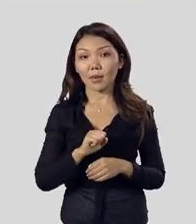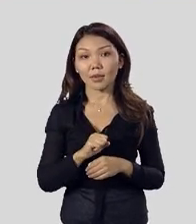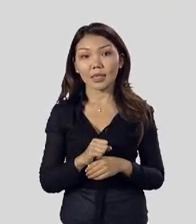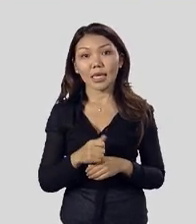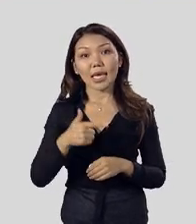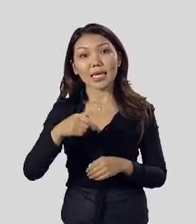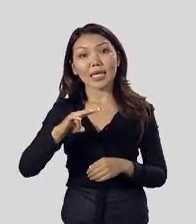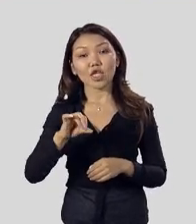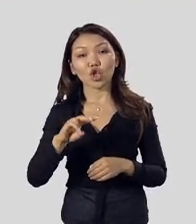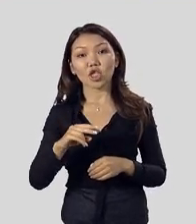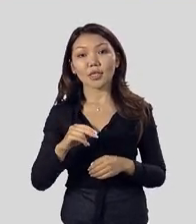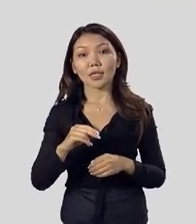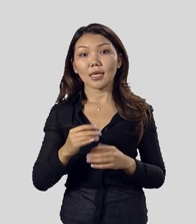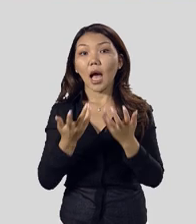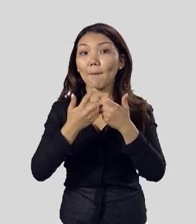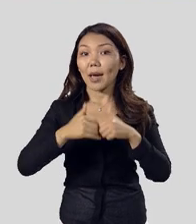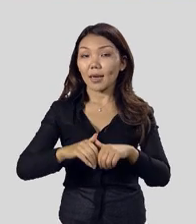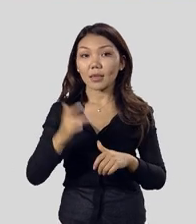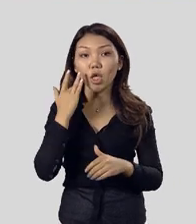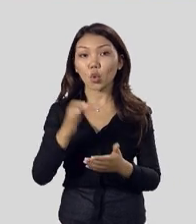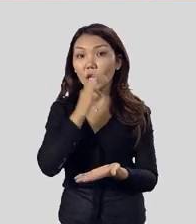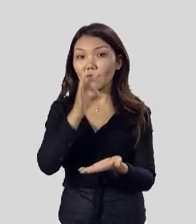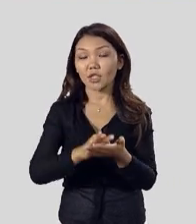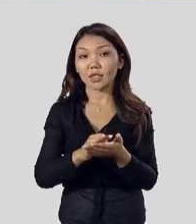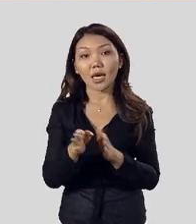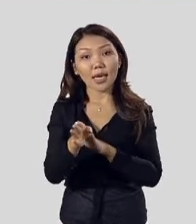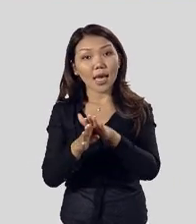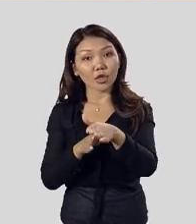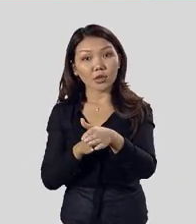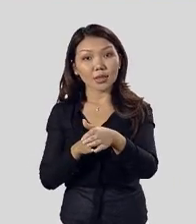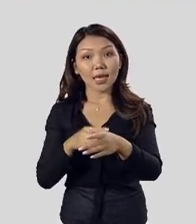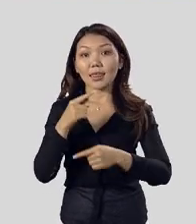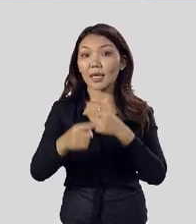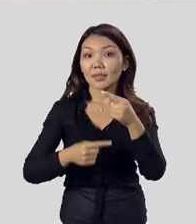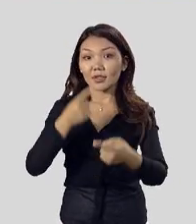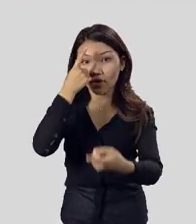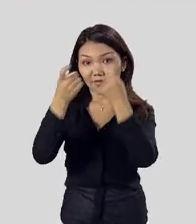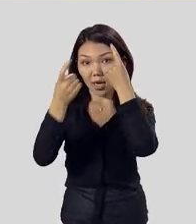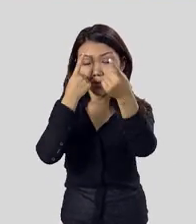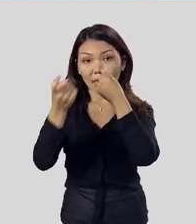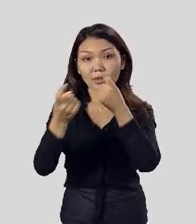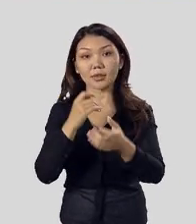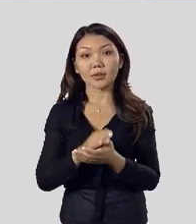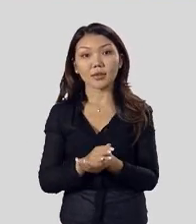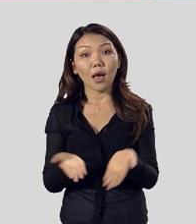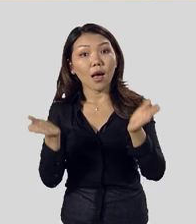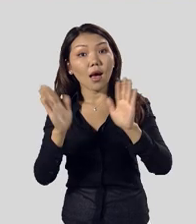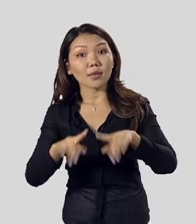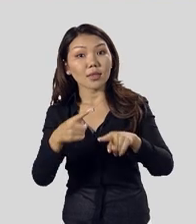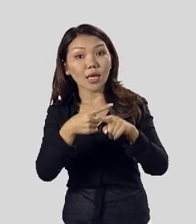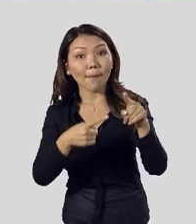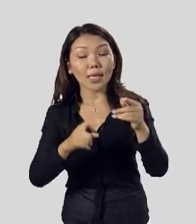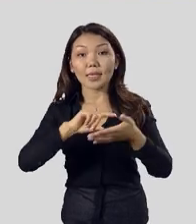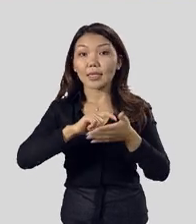который отвечает за реализацию наследственной информации остальные компоненты